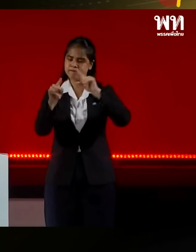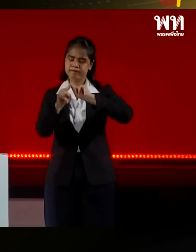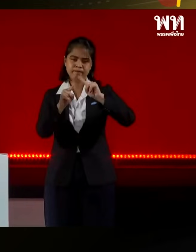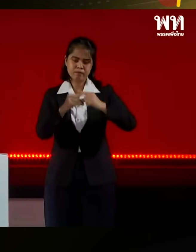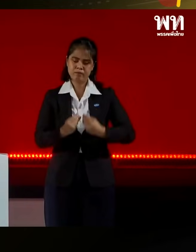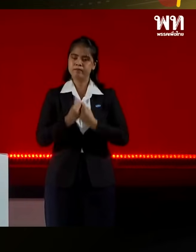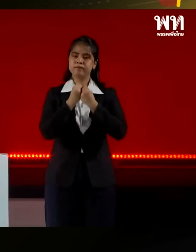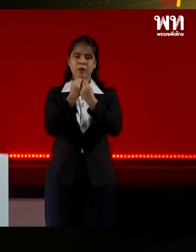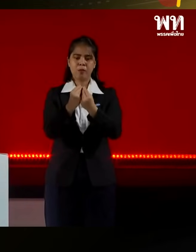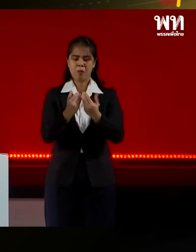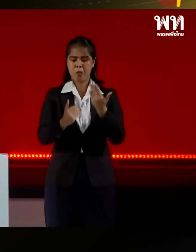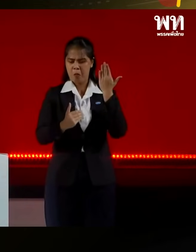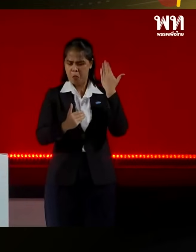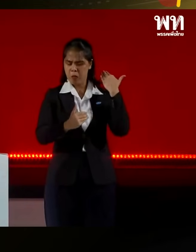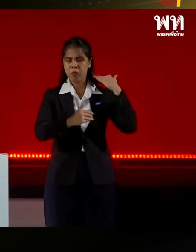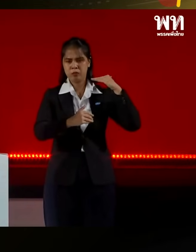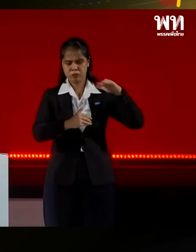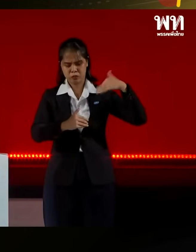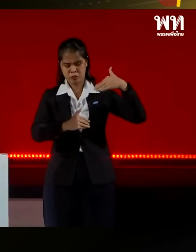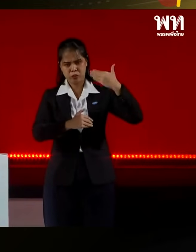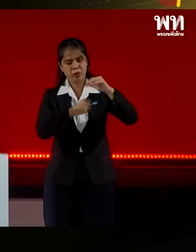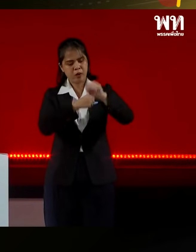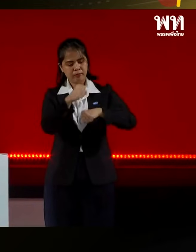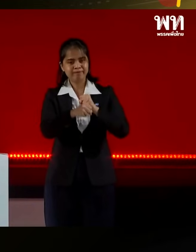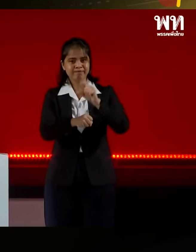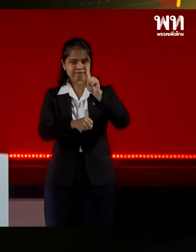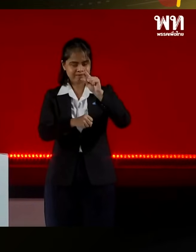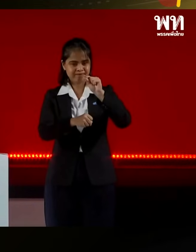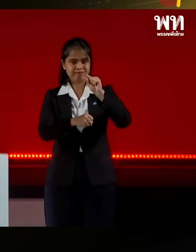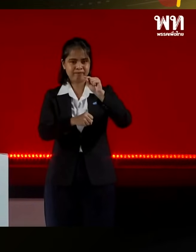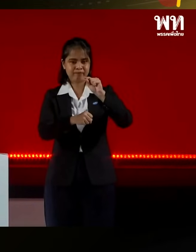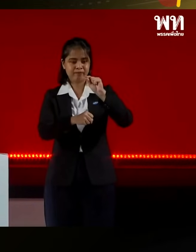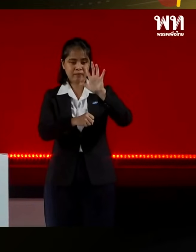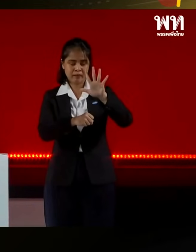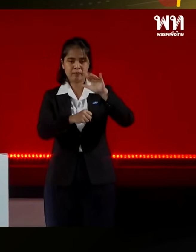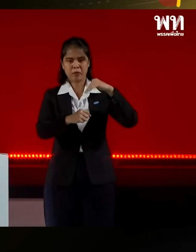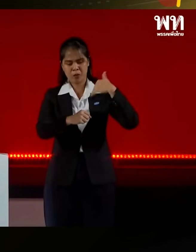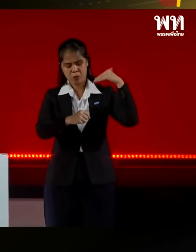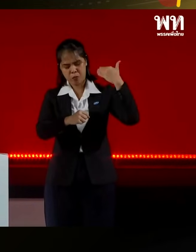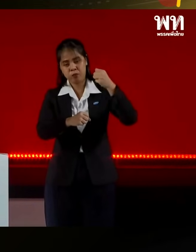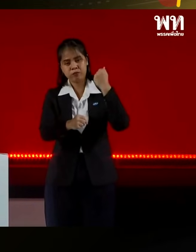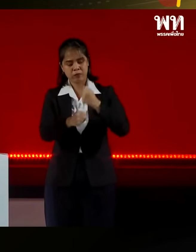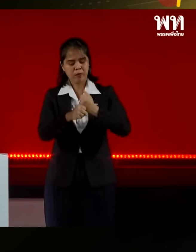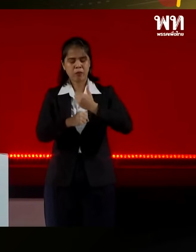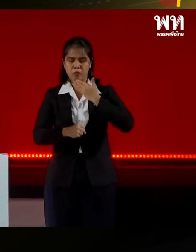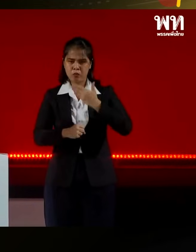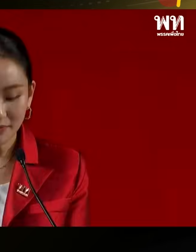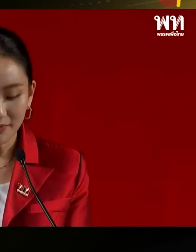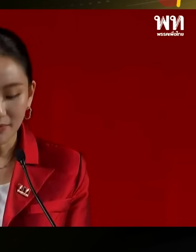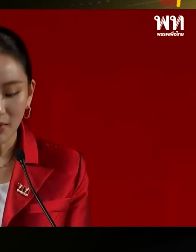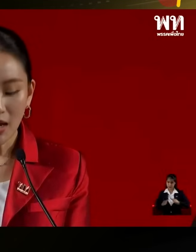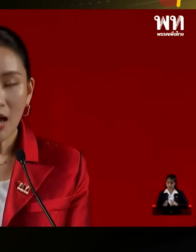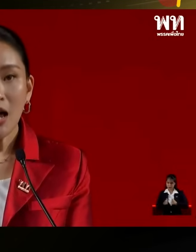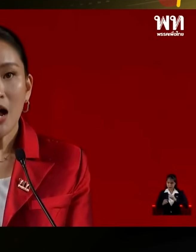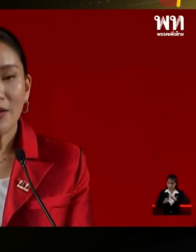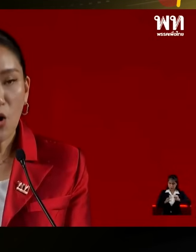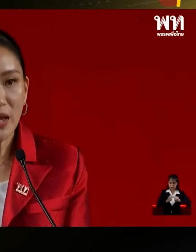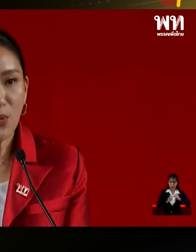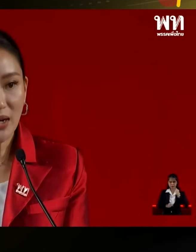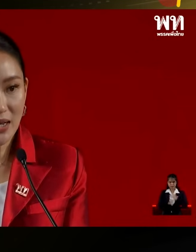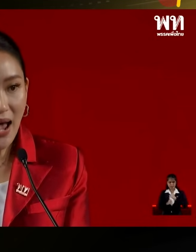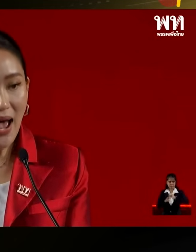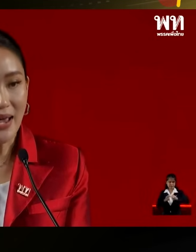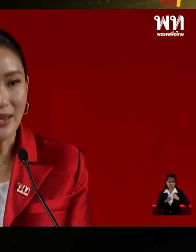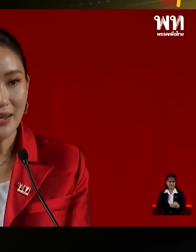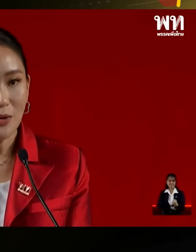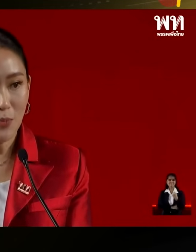อาจจะต้องใช้เวลานิดนึงเพราะว่าคุณเศรษฐาเองก็ต้องใช้เวลาทำงานกับอย่าเพิ่งพูดถึงนอกพักเลยแค่กับคนในพักเนี่ยใช่ไหมฮะ